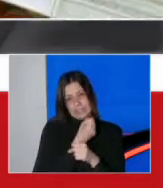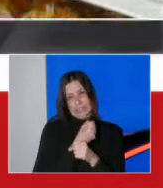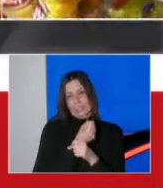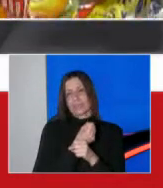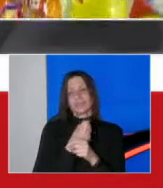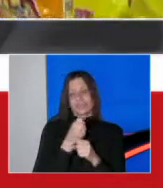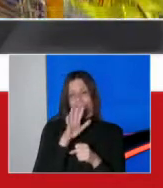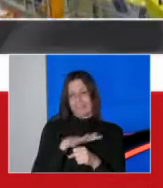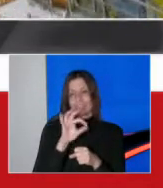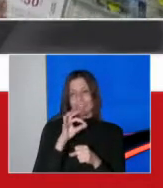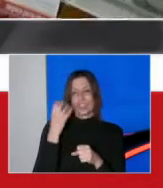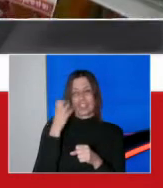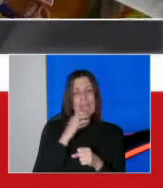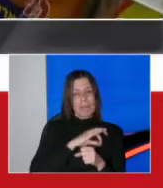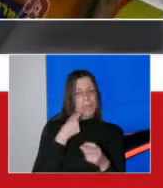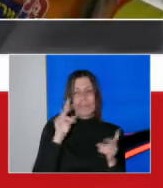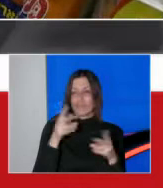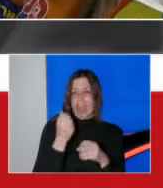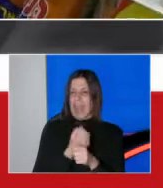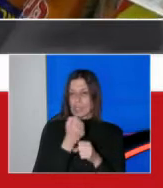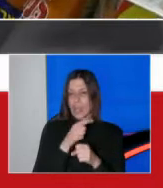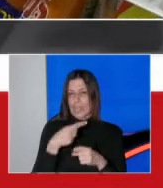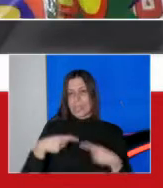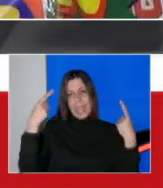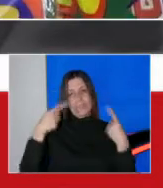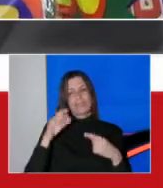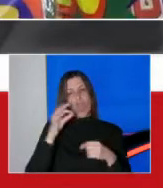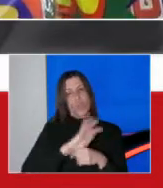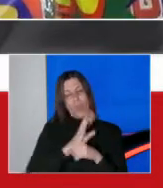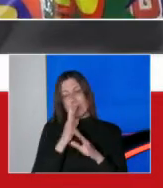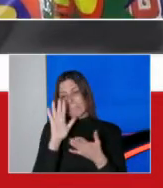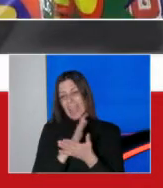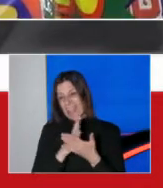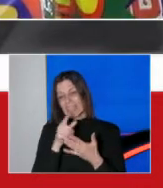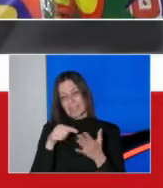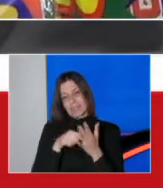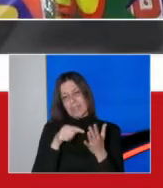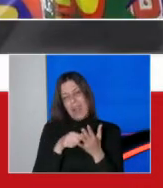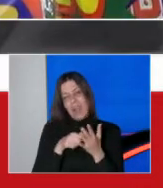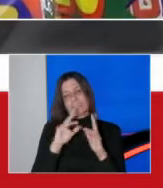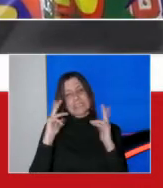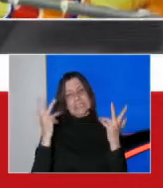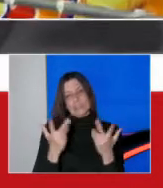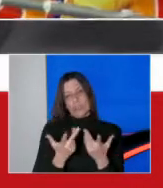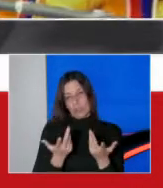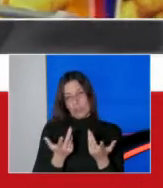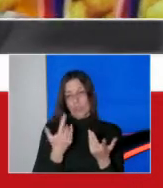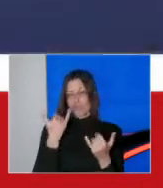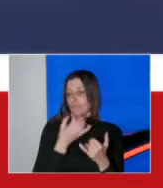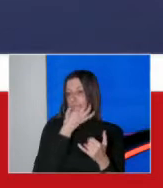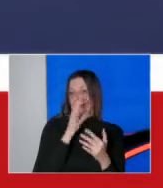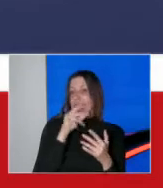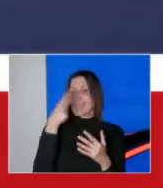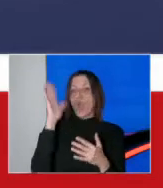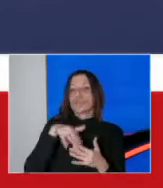אומרים אנחנו לא יכולים לעשות את הדברים האלה בימי קורונה, אז אם היא מחליטה זה רק בגלל הלחץ הציבורי. עכשיו תשמע, בוא נשאל את השאלה, מה יקרה